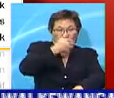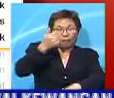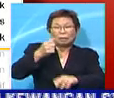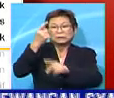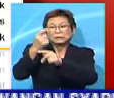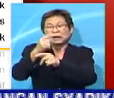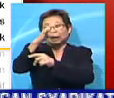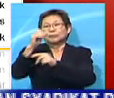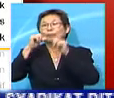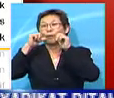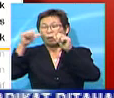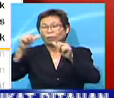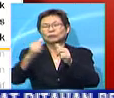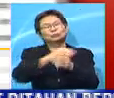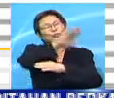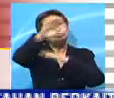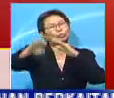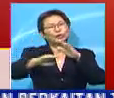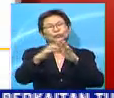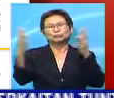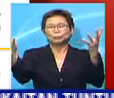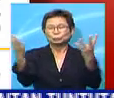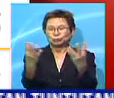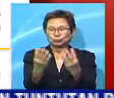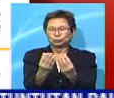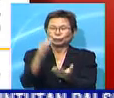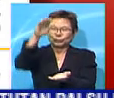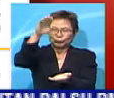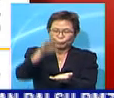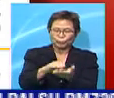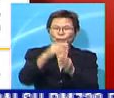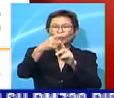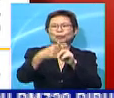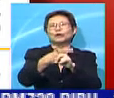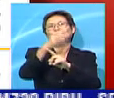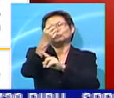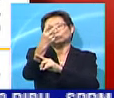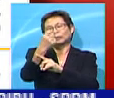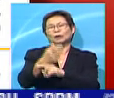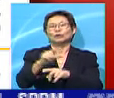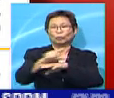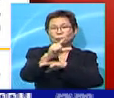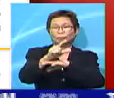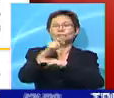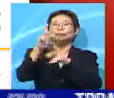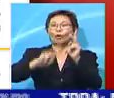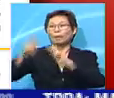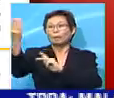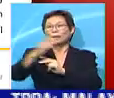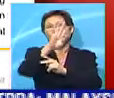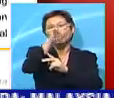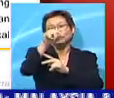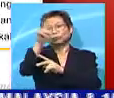awam secara keseluruhan Ia terus menguncup pada suku keempat penggunaan awam juga meros 4.2%